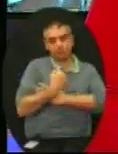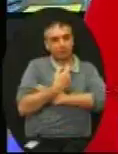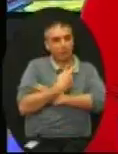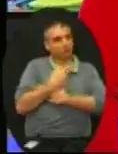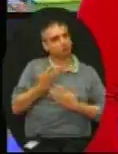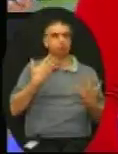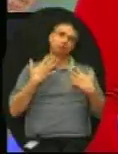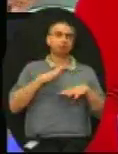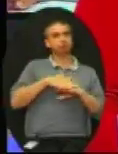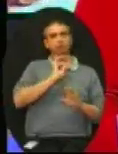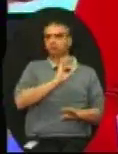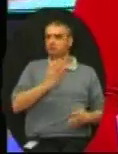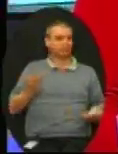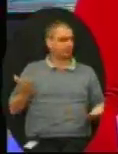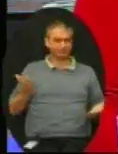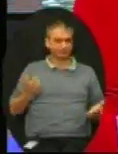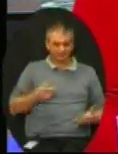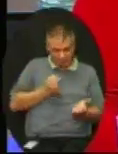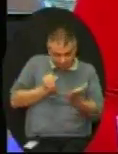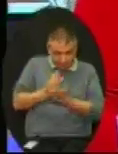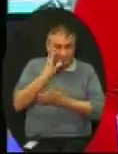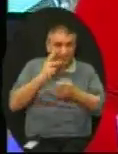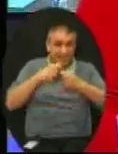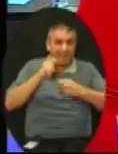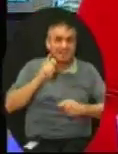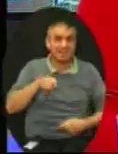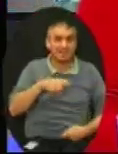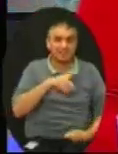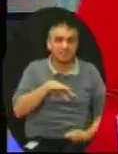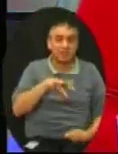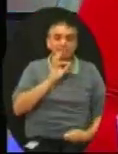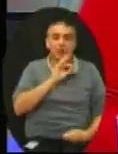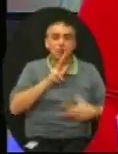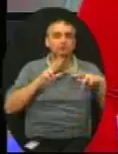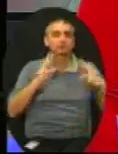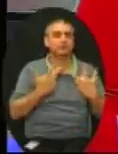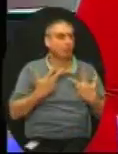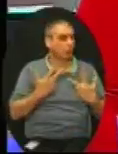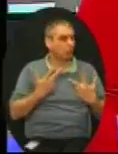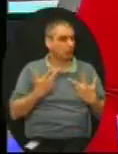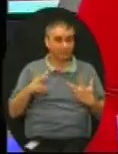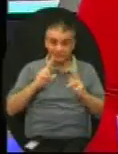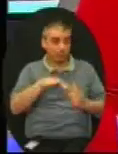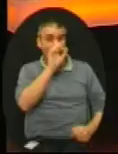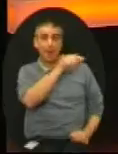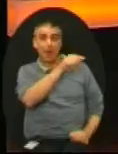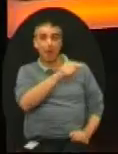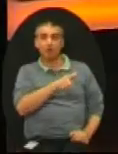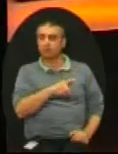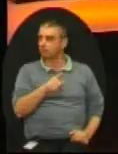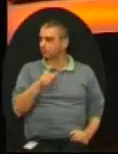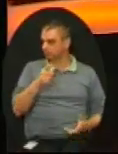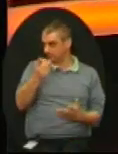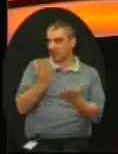פי מצבי רוח המתחלפים שלהם, להדיח חברי כנסת שנבחרו בידי ציבור. וחשוב לי לומר כאן. ובזה זה